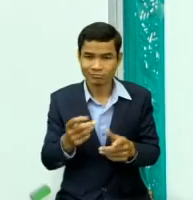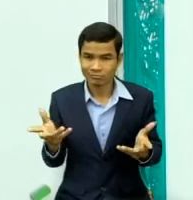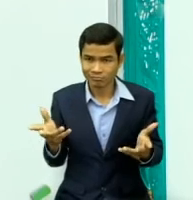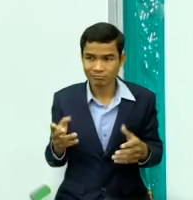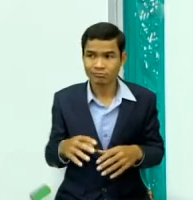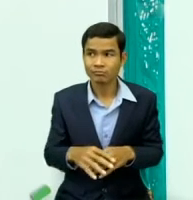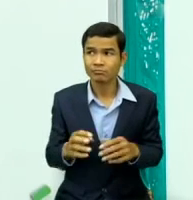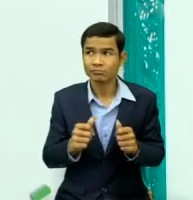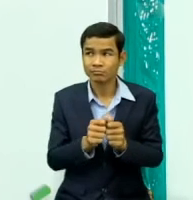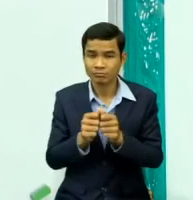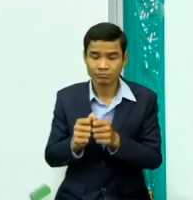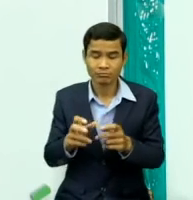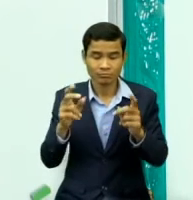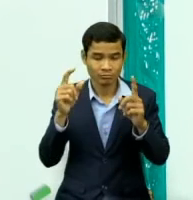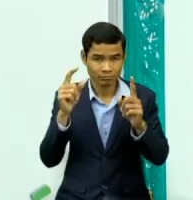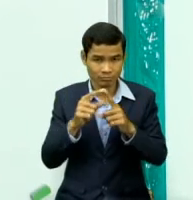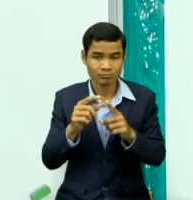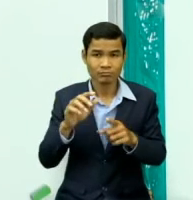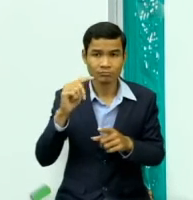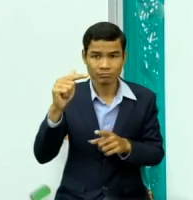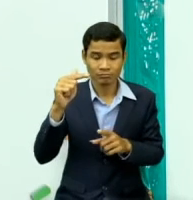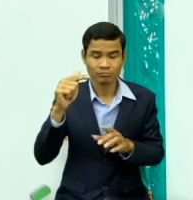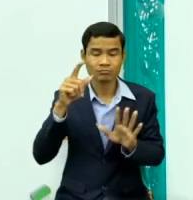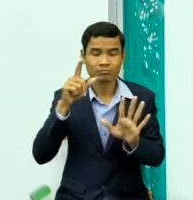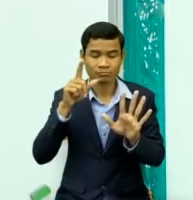nè chim môi nâng pía ngó